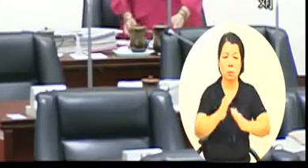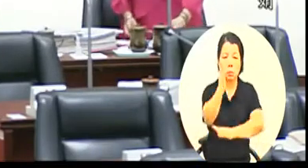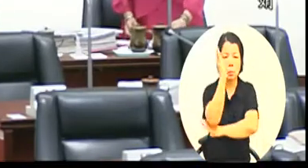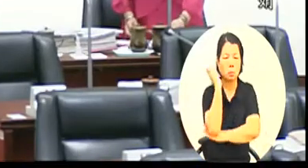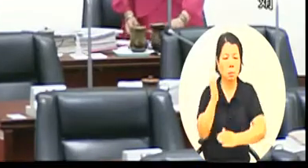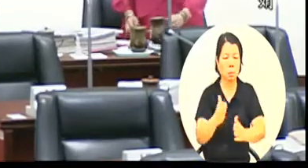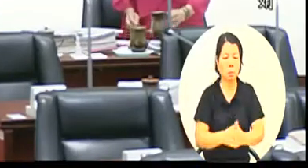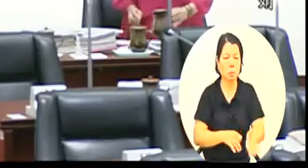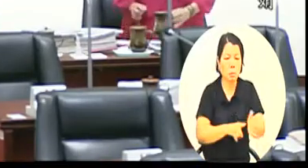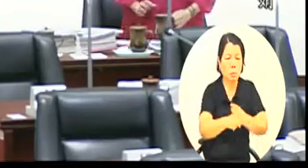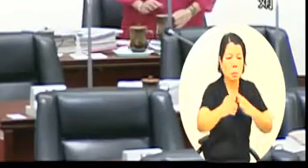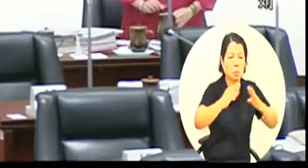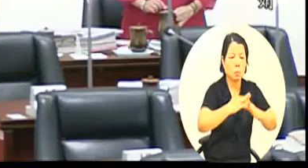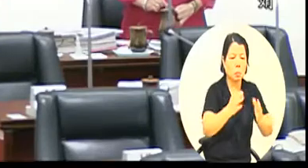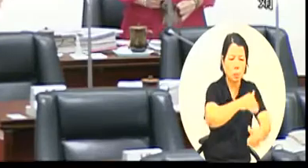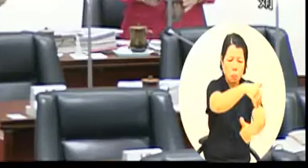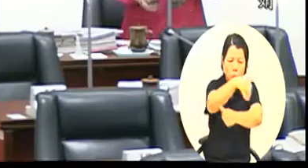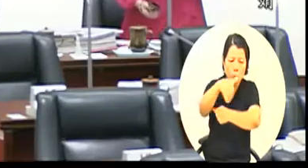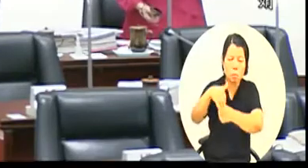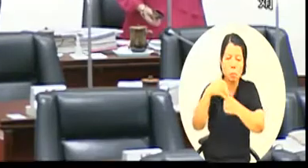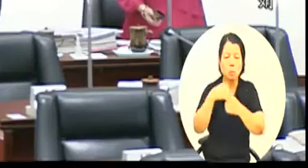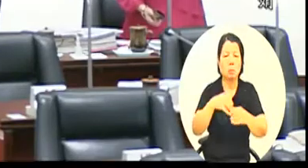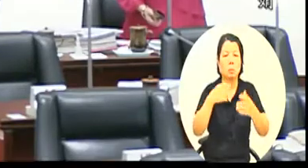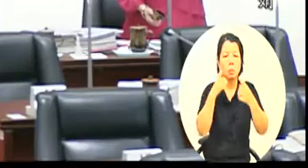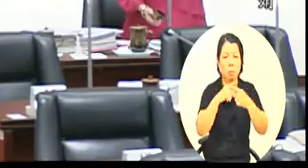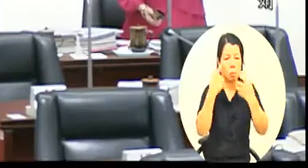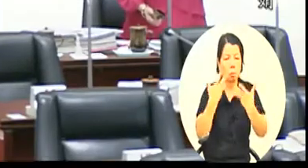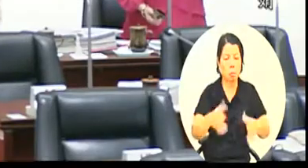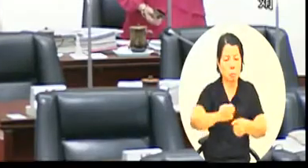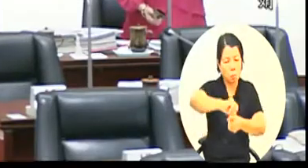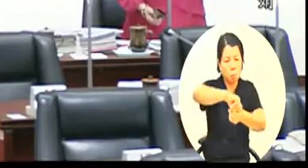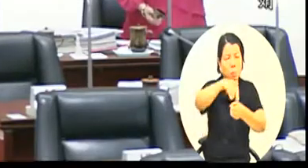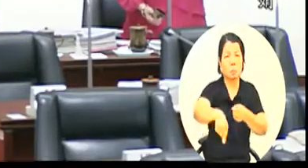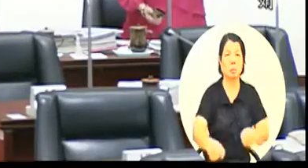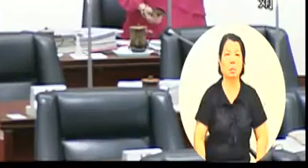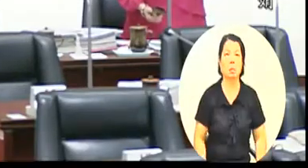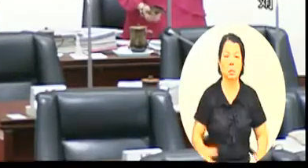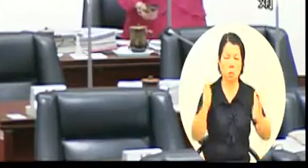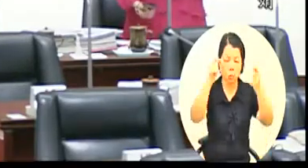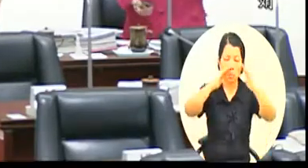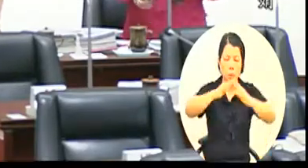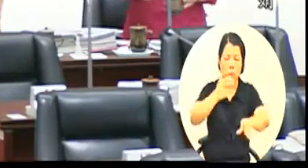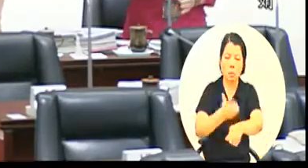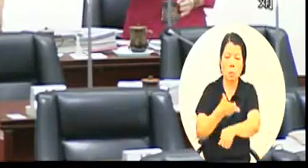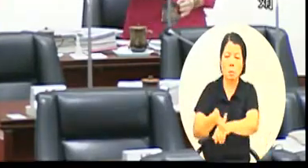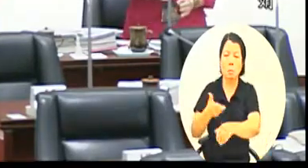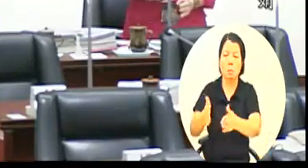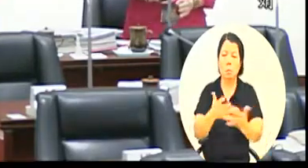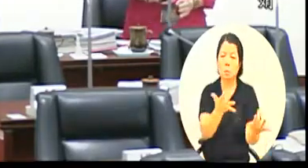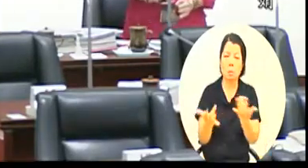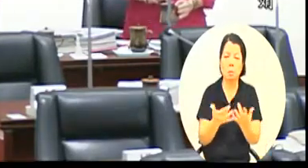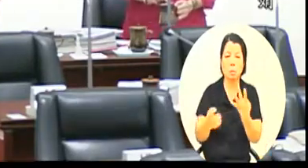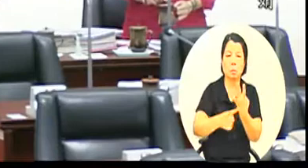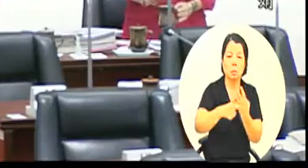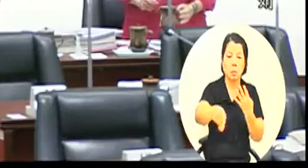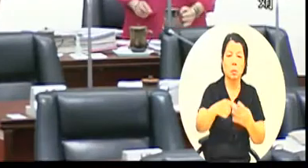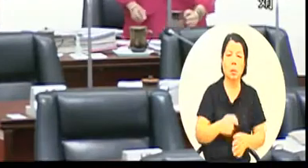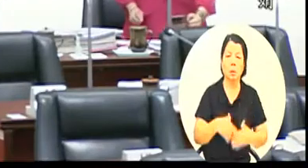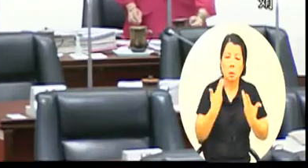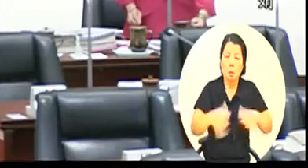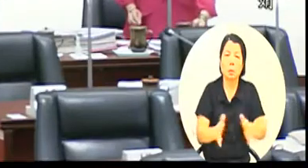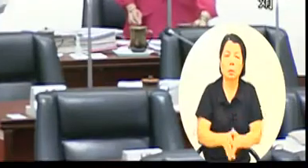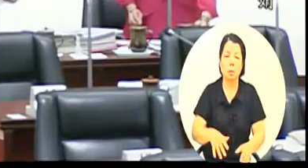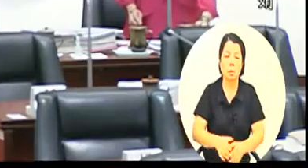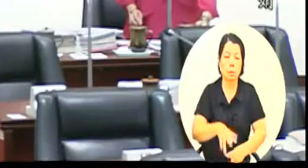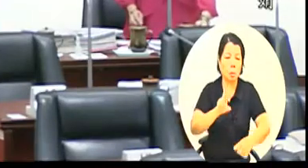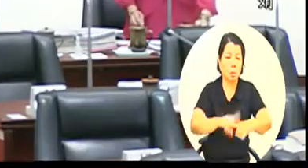找多一点嘛，是不是？高雄市高科技的这个产业这么多，这么多档的在这，这么多博士在这，像